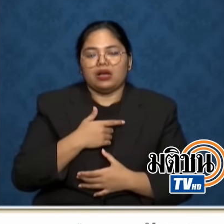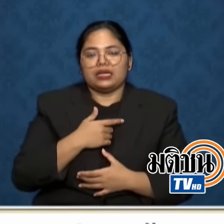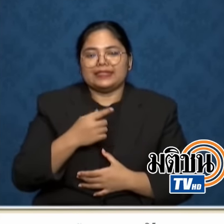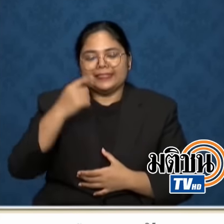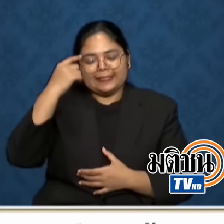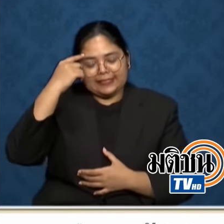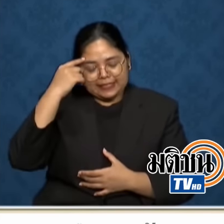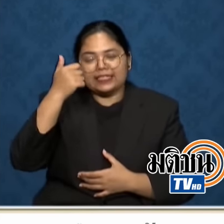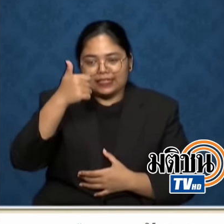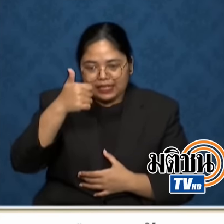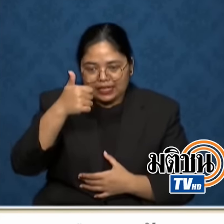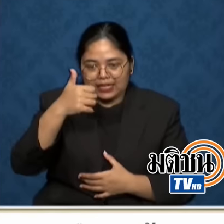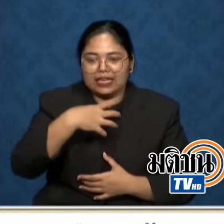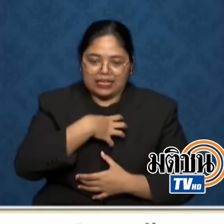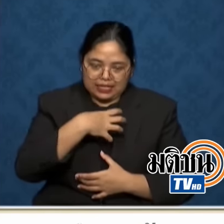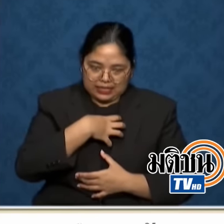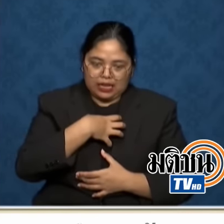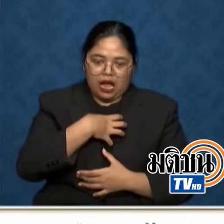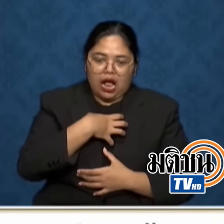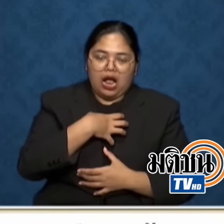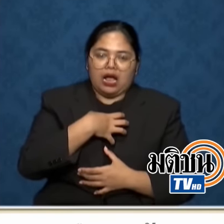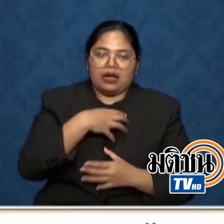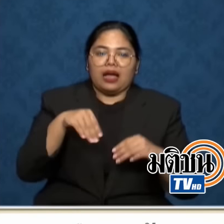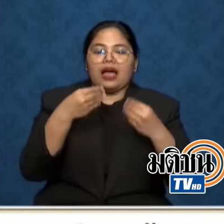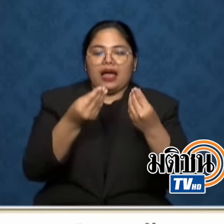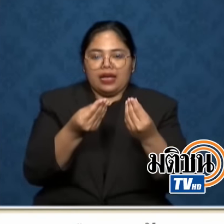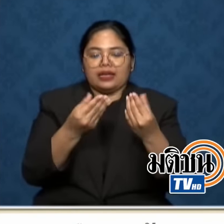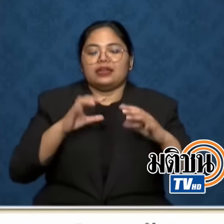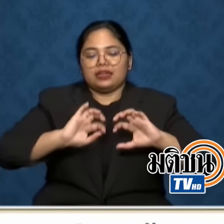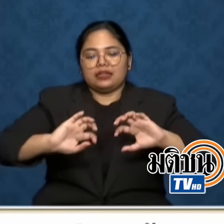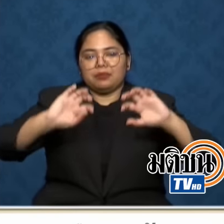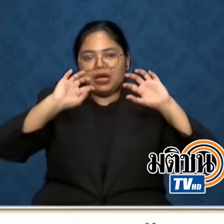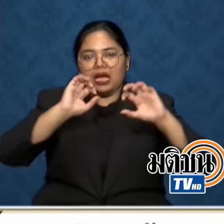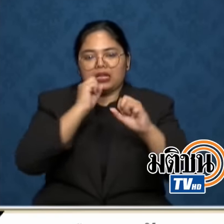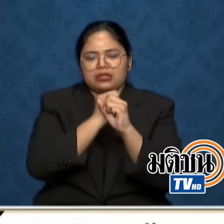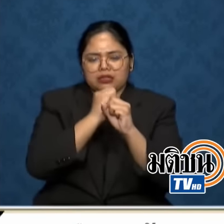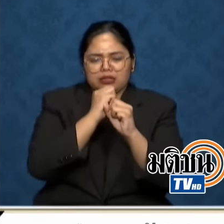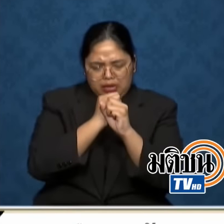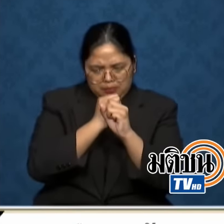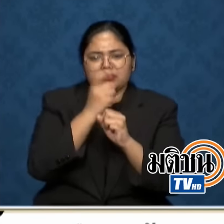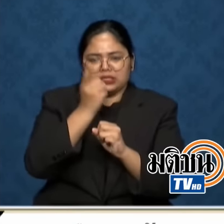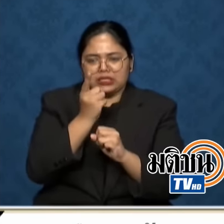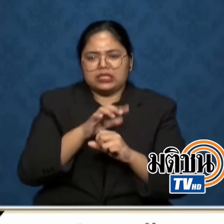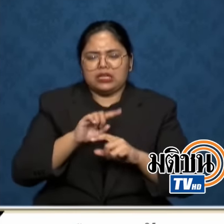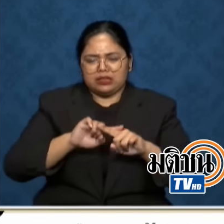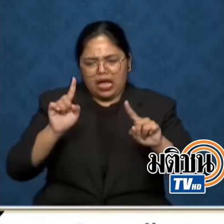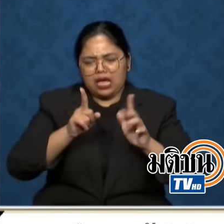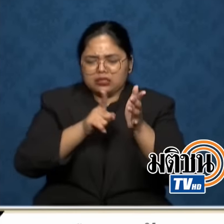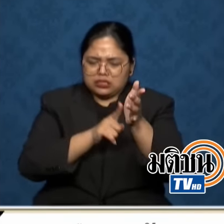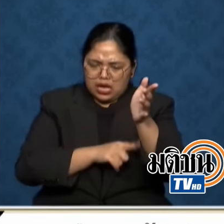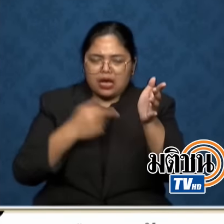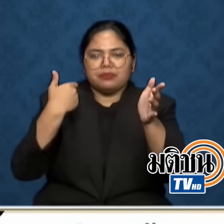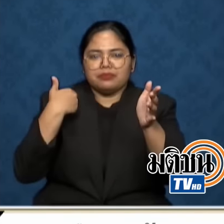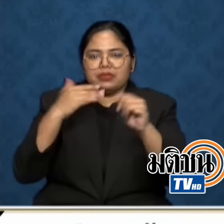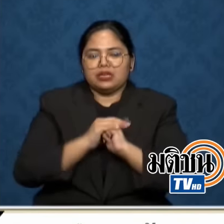ายซอฟต์พาวเวอร์โอฟอร์สของรัฐบาลนะครับเห็นความตั้งใจครับแต่ทำล่าช้าเหลือเกินก็แล้วก็มีหลายส่ว